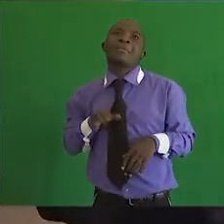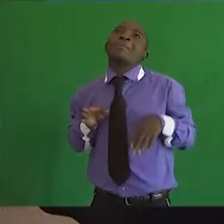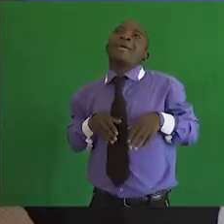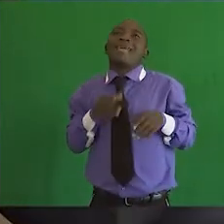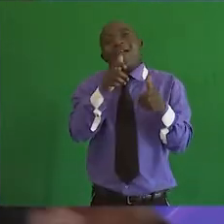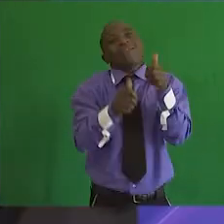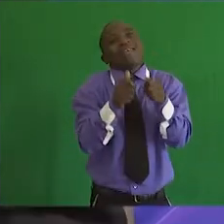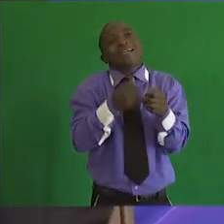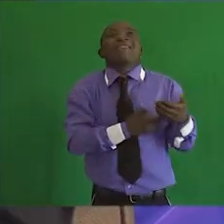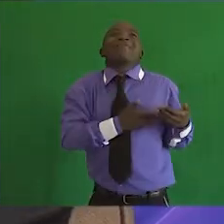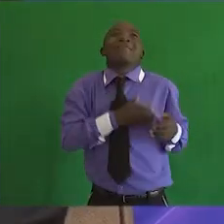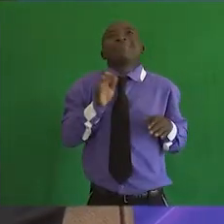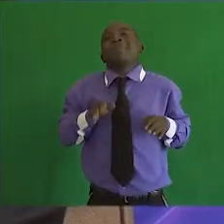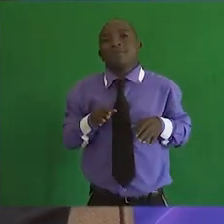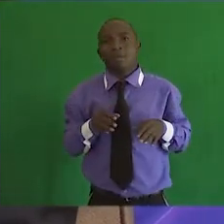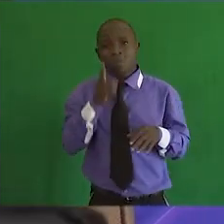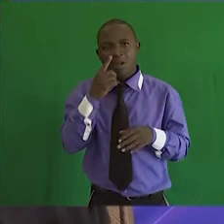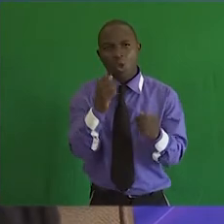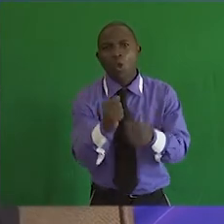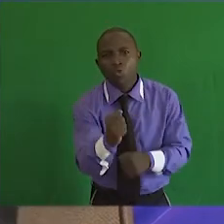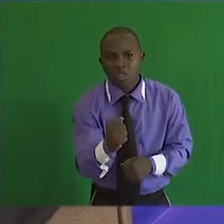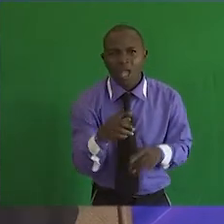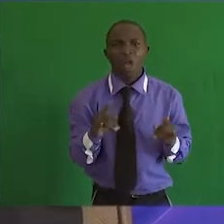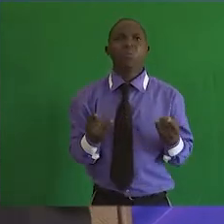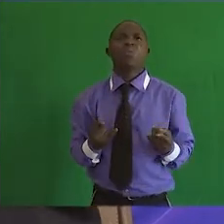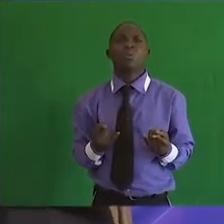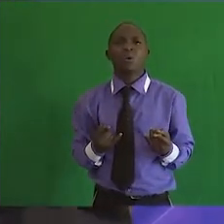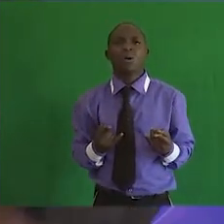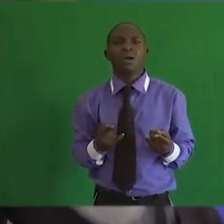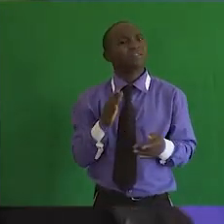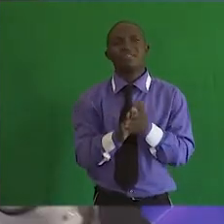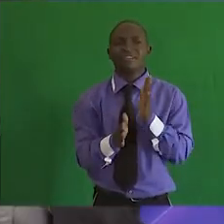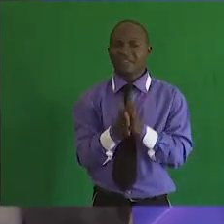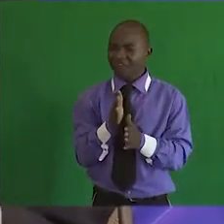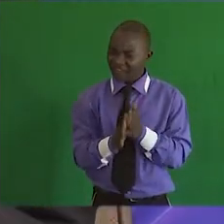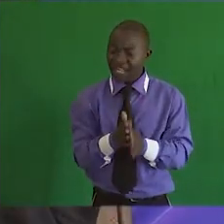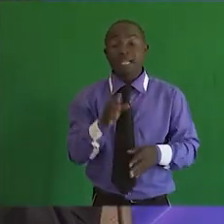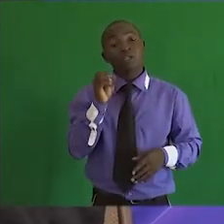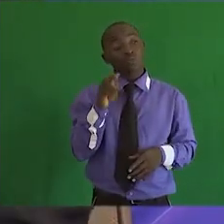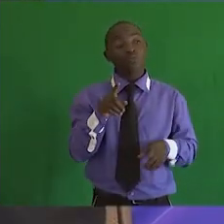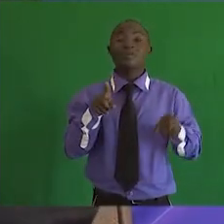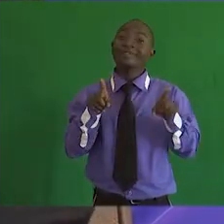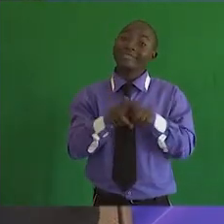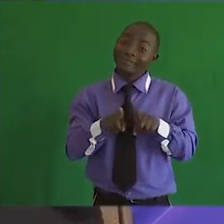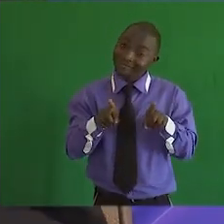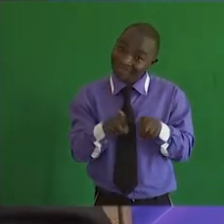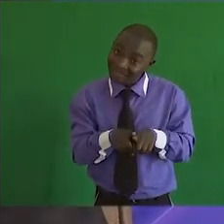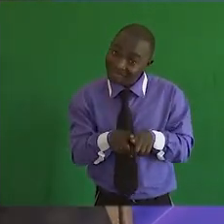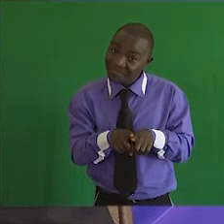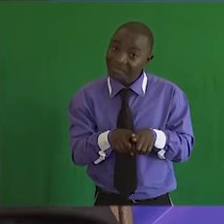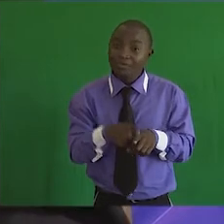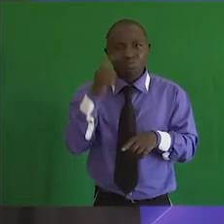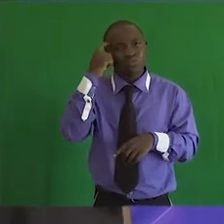kaona maexperiences eupenyu anooma. Wachitora mudzimai wako. Chitora mukana wekuvasa baba chaivo